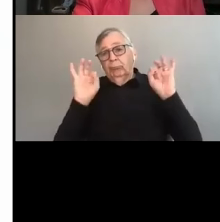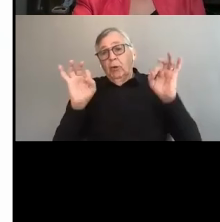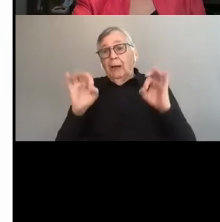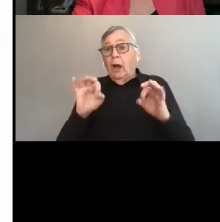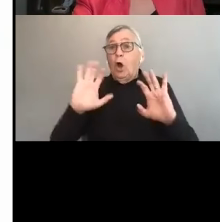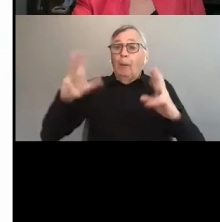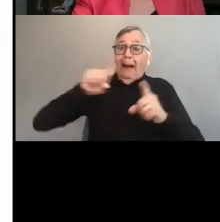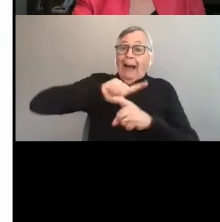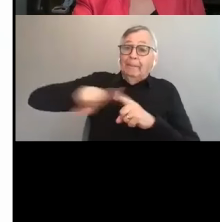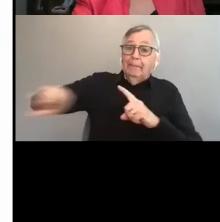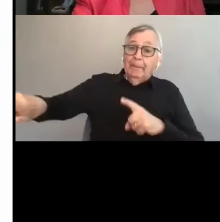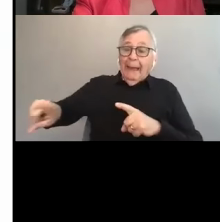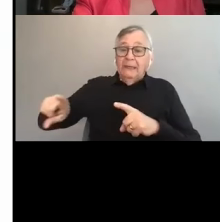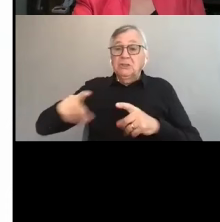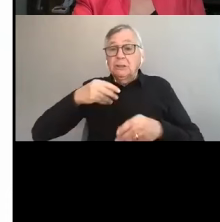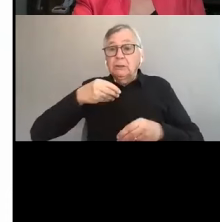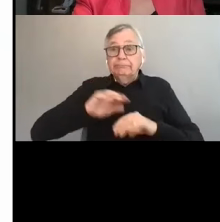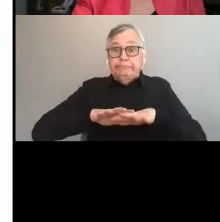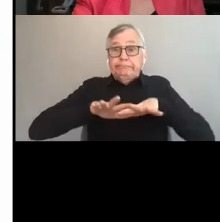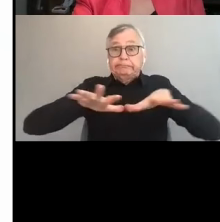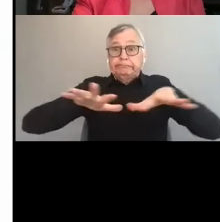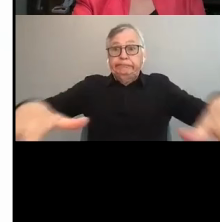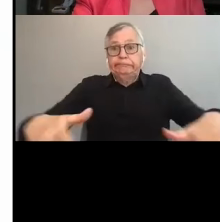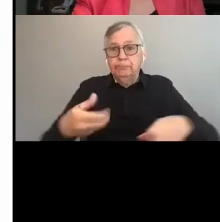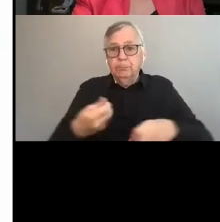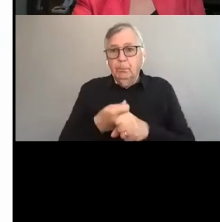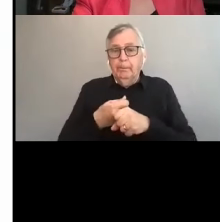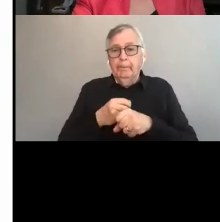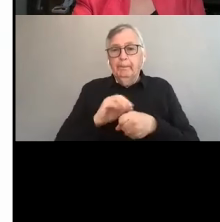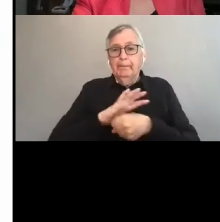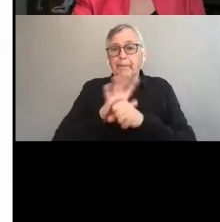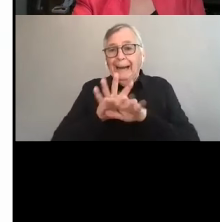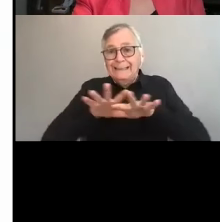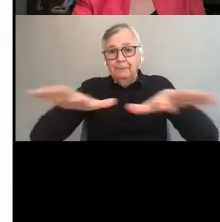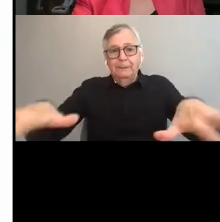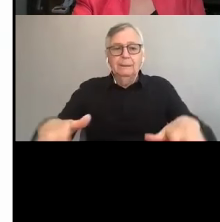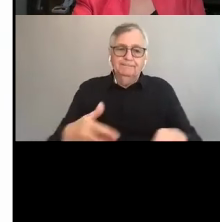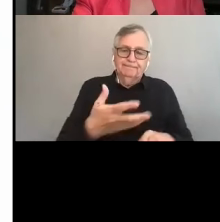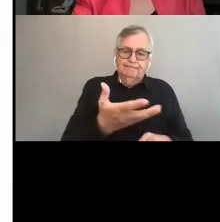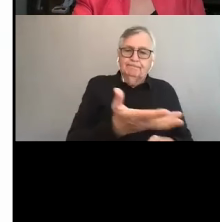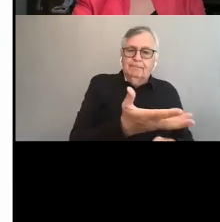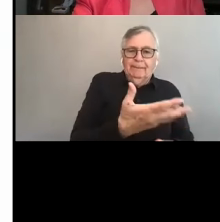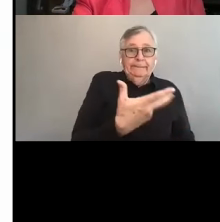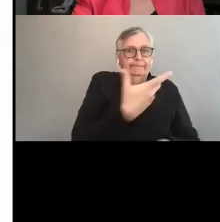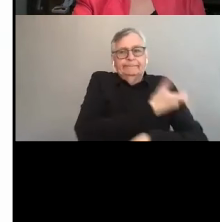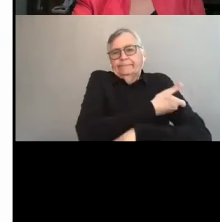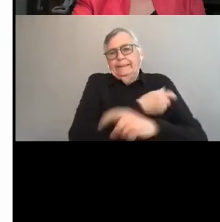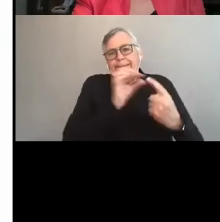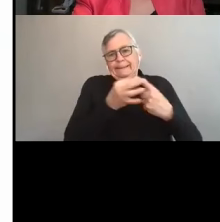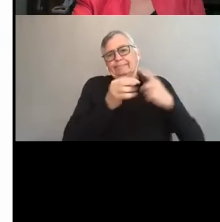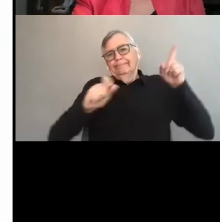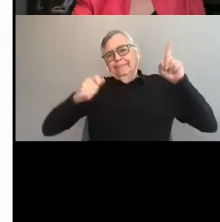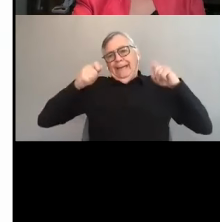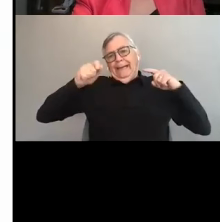enrayer la pandémie. Arriver à une immunité collective, c'est notre porte, notre clé pour